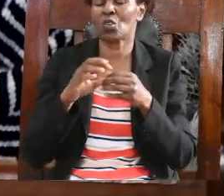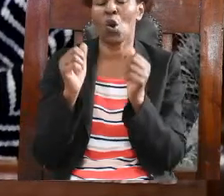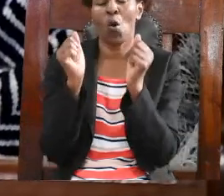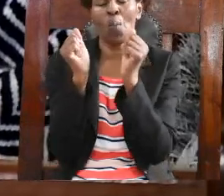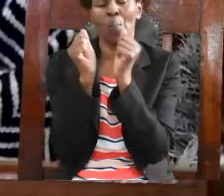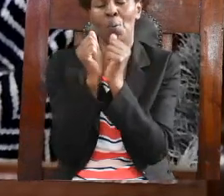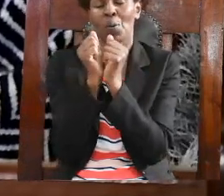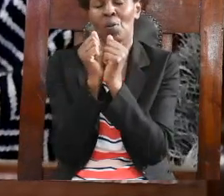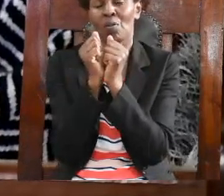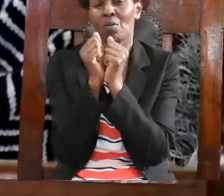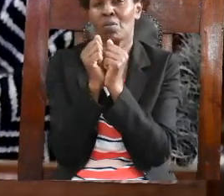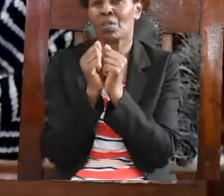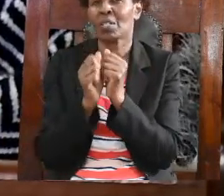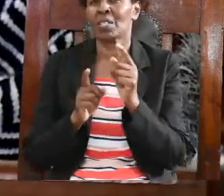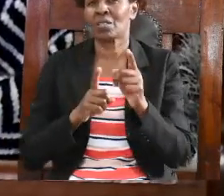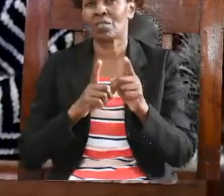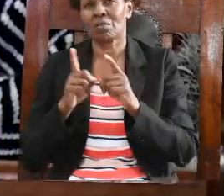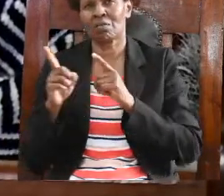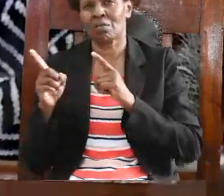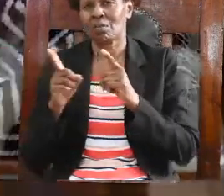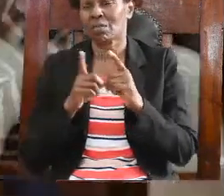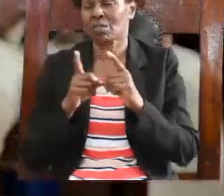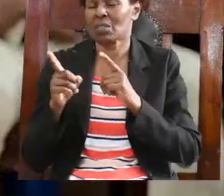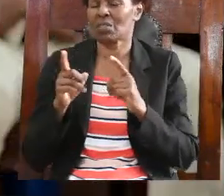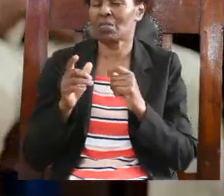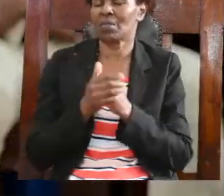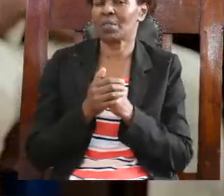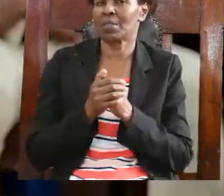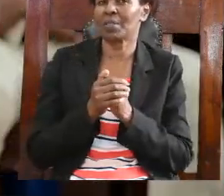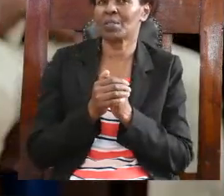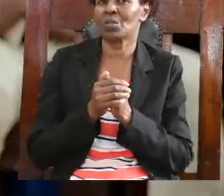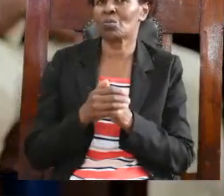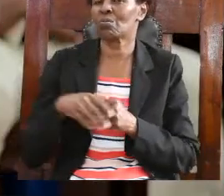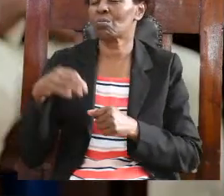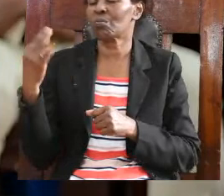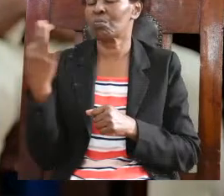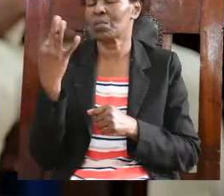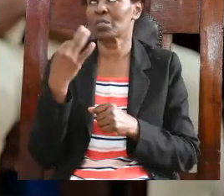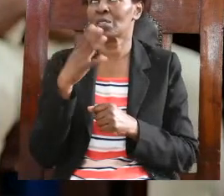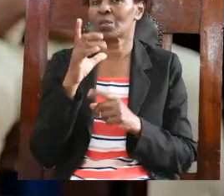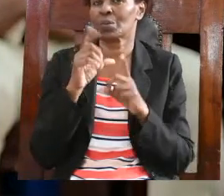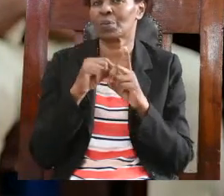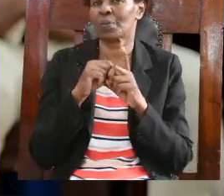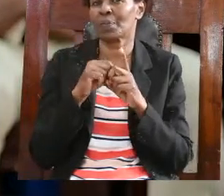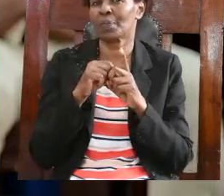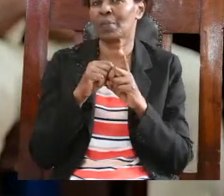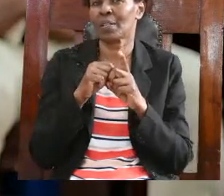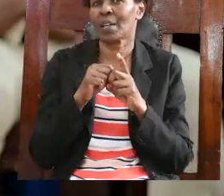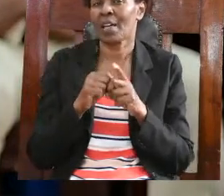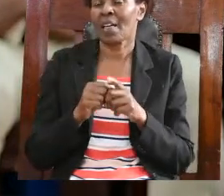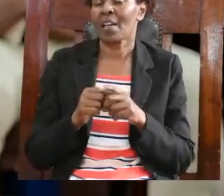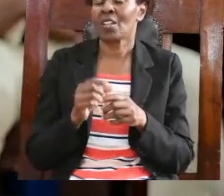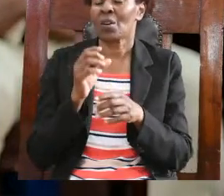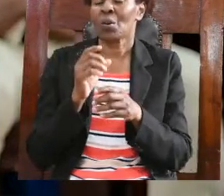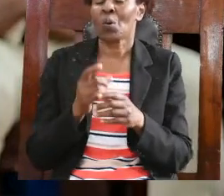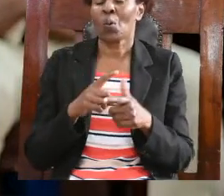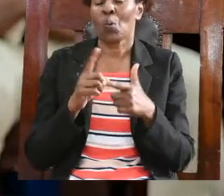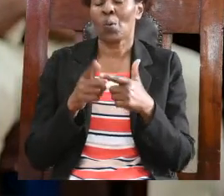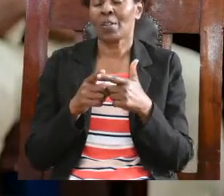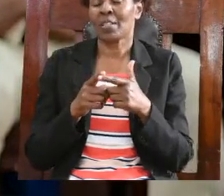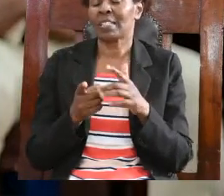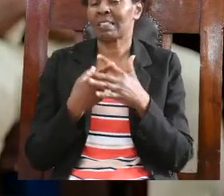walipokuwa wakienda kule wa Filipi kuhubiri injili, na kanisa lilipoanzishwa